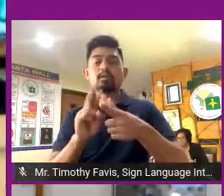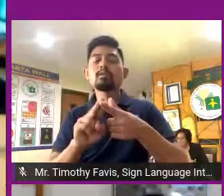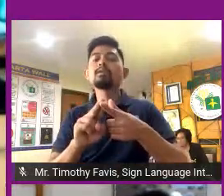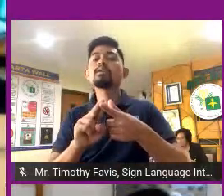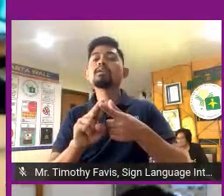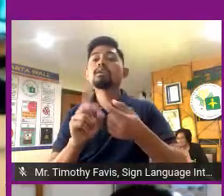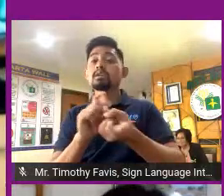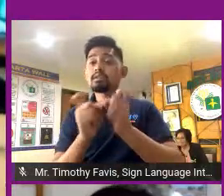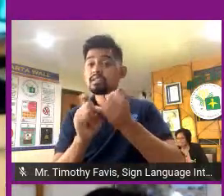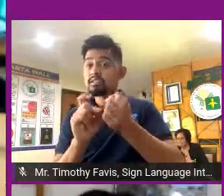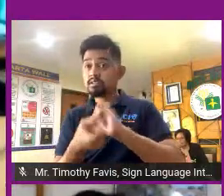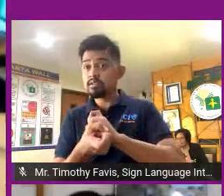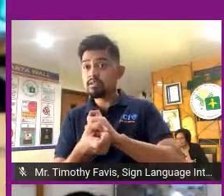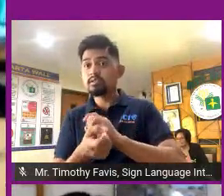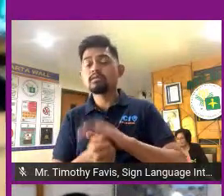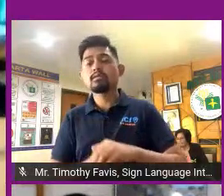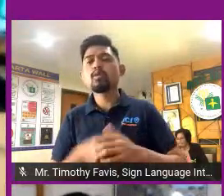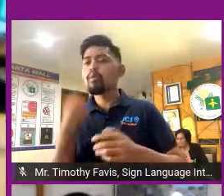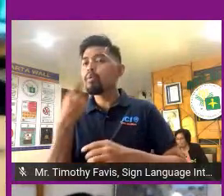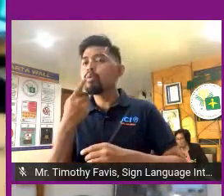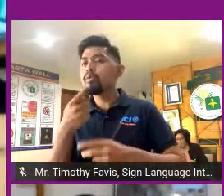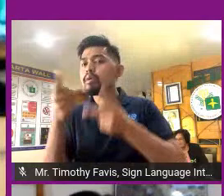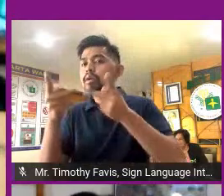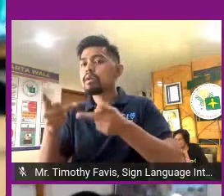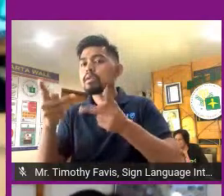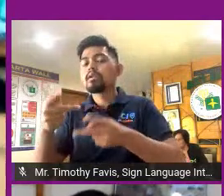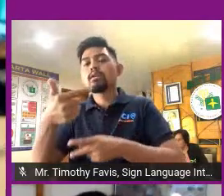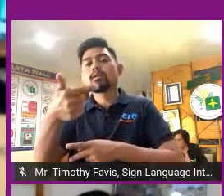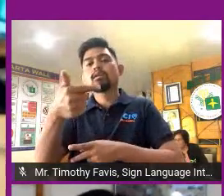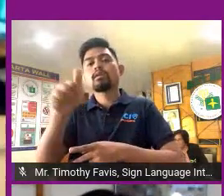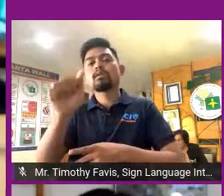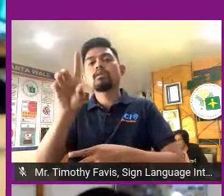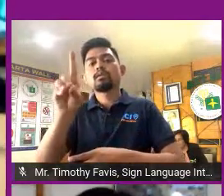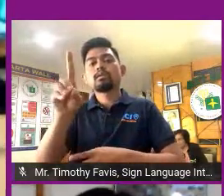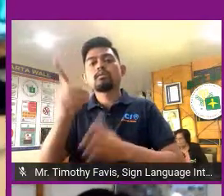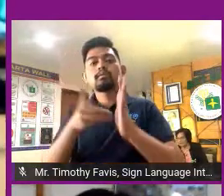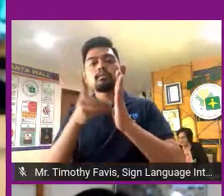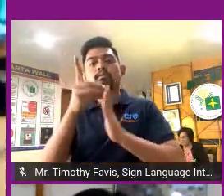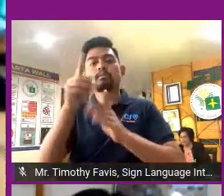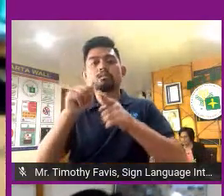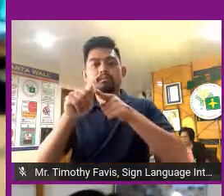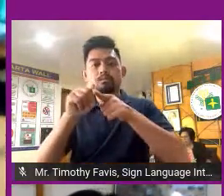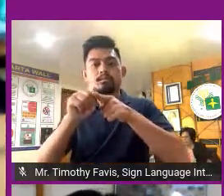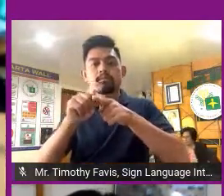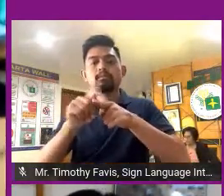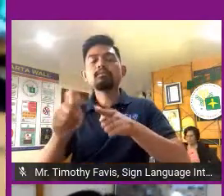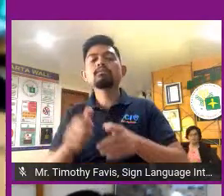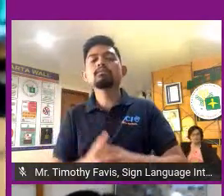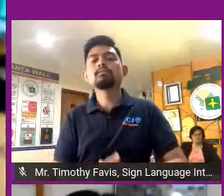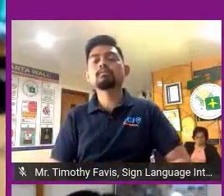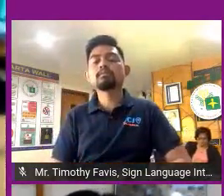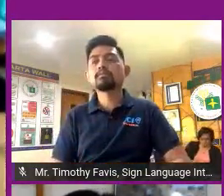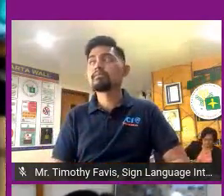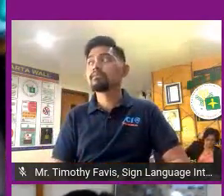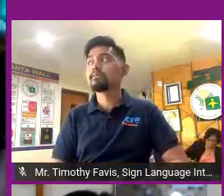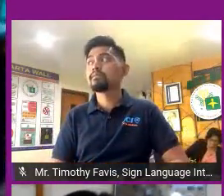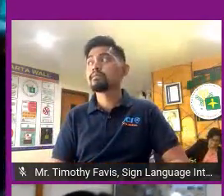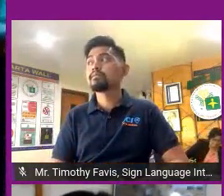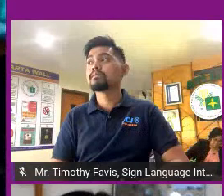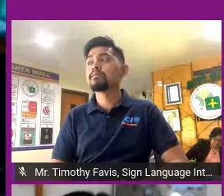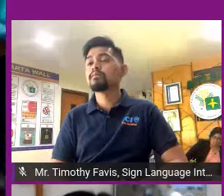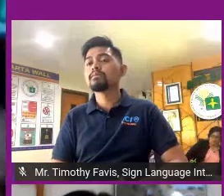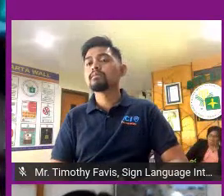community who have already attended the GST and grant? Kung may nag-monitor. Okay. Effect